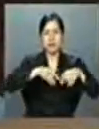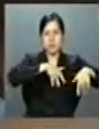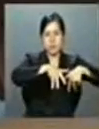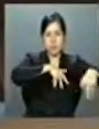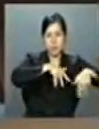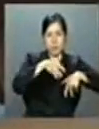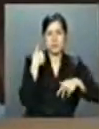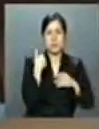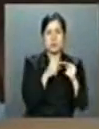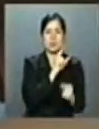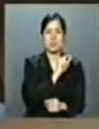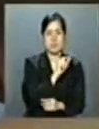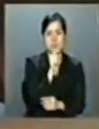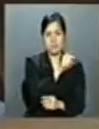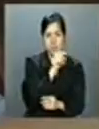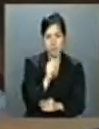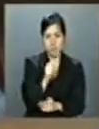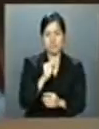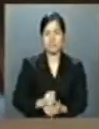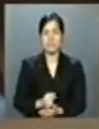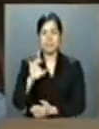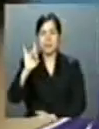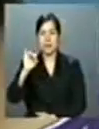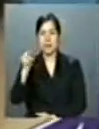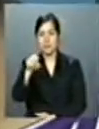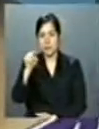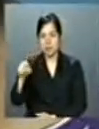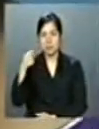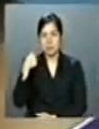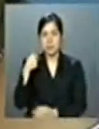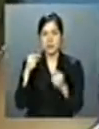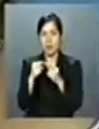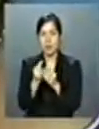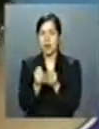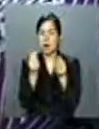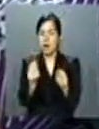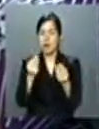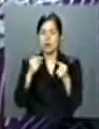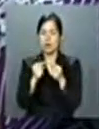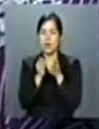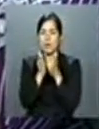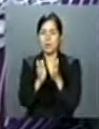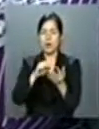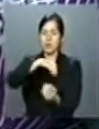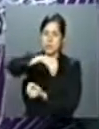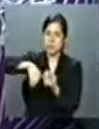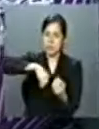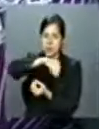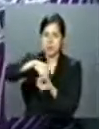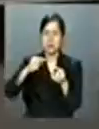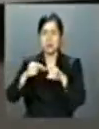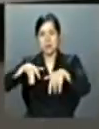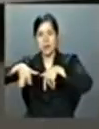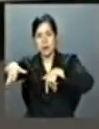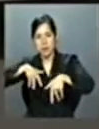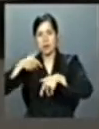ของจำนวนคลื่นทั้งหมดส่วนที่เหลือร้อยละ80ที่ต้องจัดสรรให้ภาคธุรกิจและภาคบริการสาธารณะว่ากสทช.จะทำอย่างไรให้เกิด